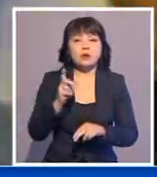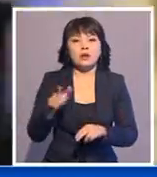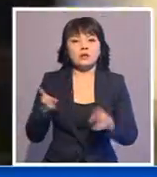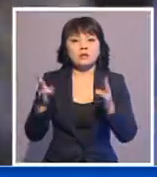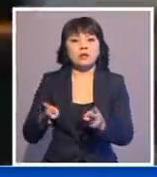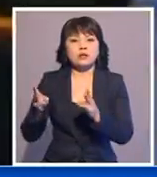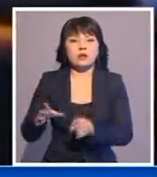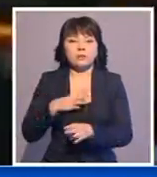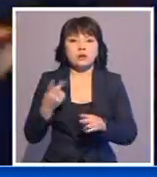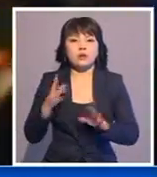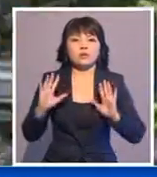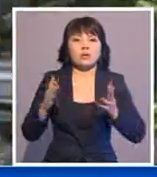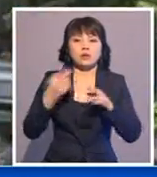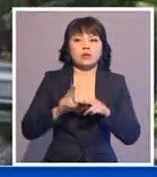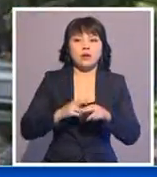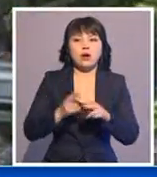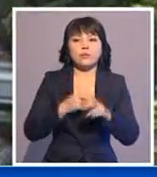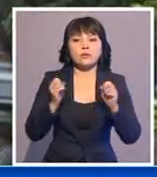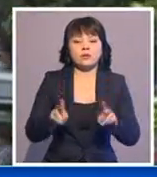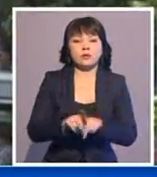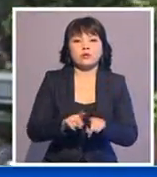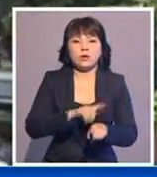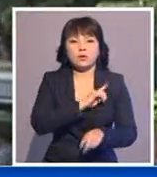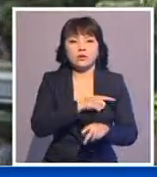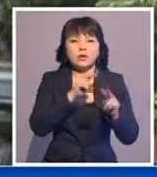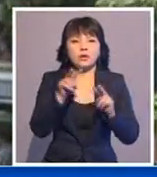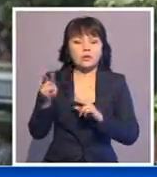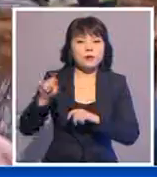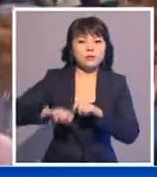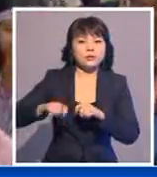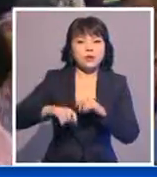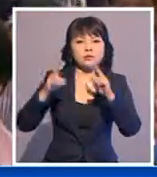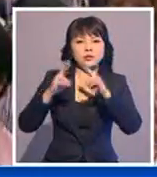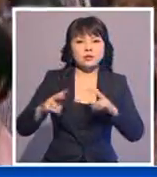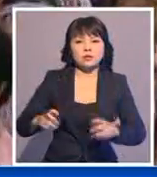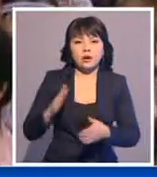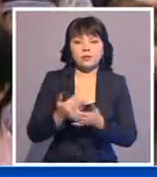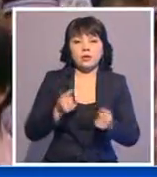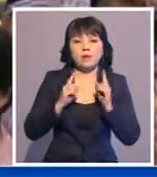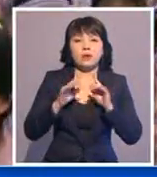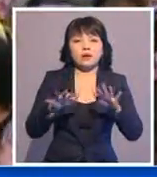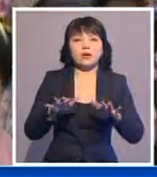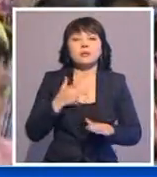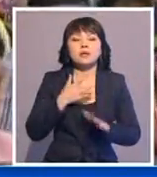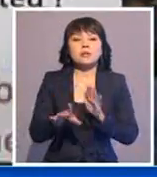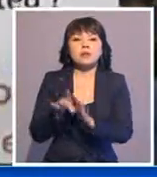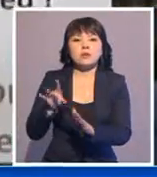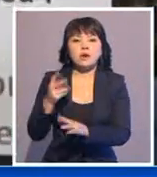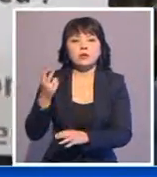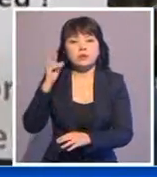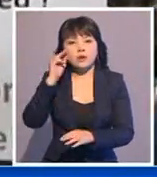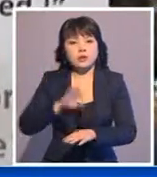оқиғаға байланысты қалада қауіпсіздік шаралары күшейтіліп, тергеу жүріп жатыр. Елде парламенттік сайлау ақпанның 2-сінде өтуі тиіс.